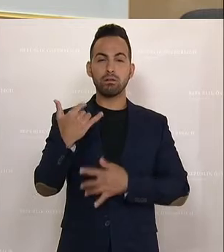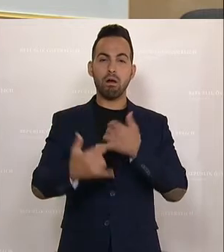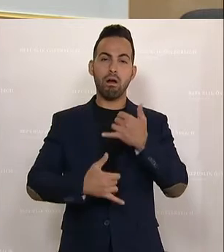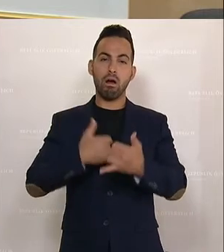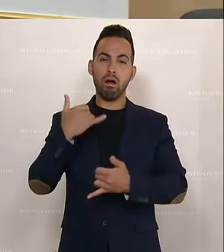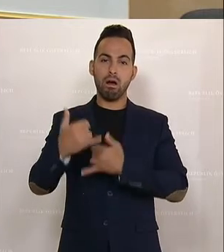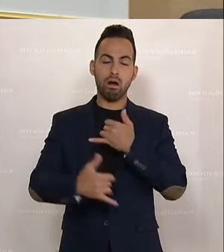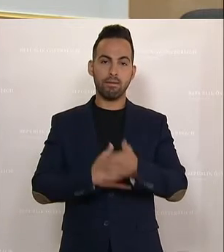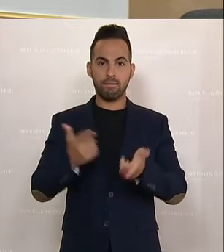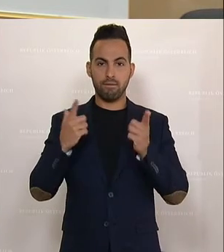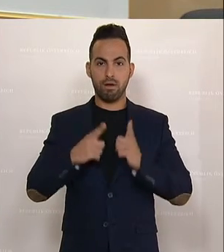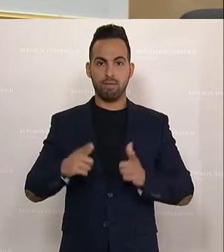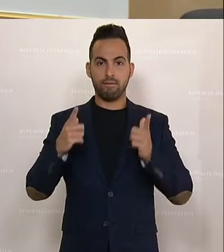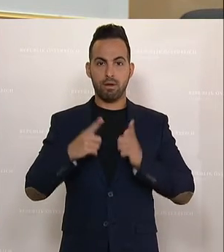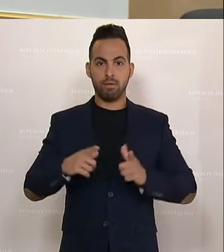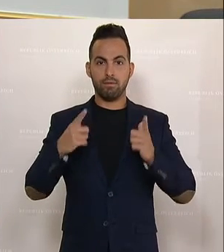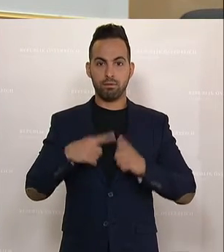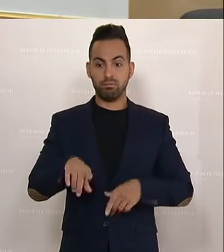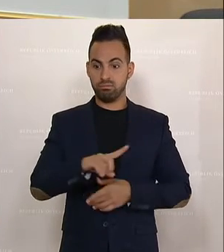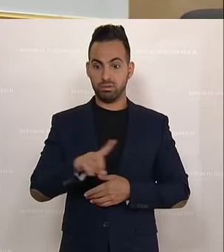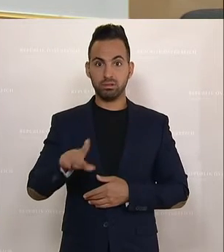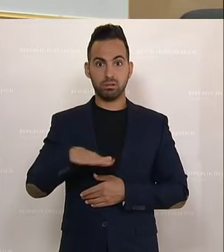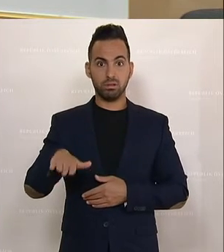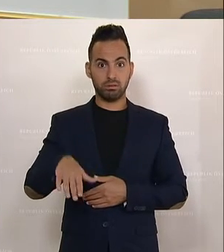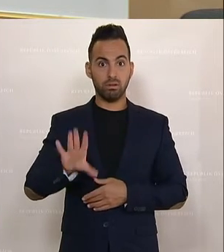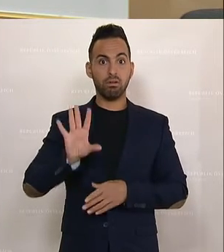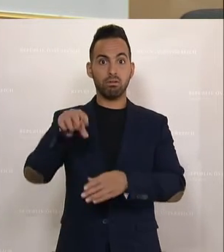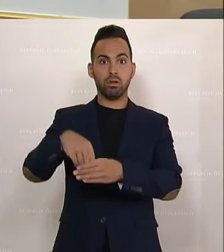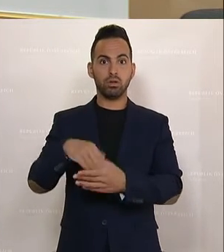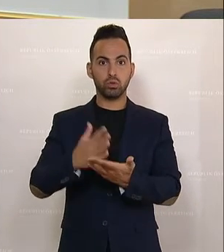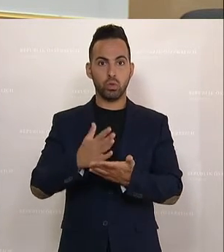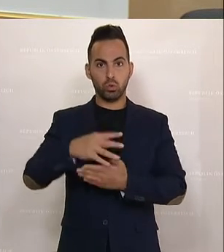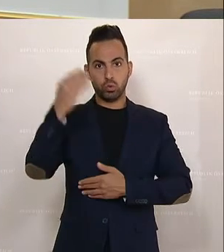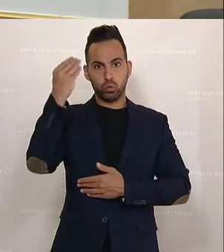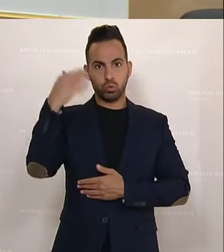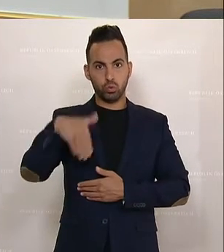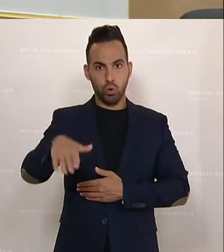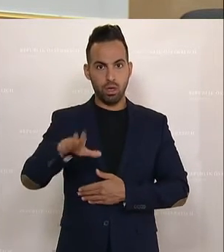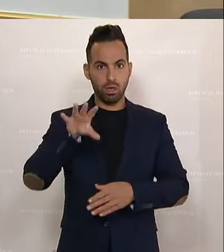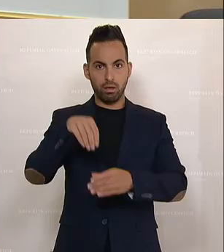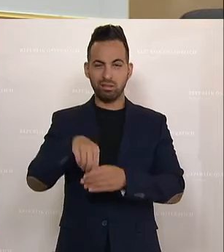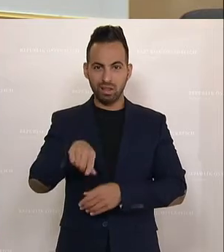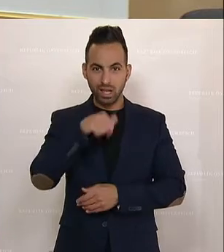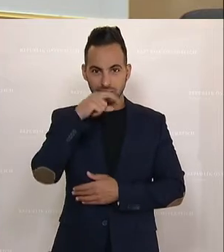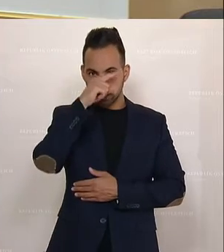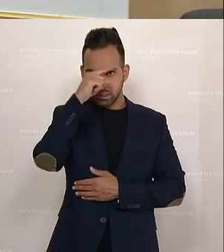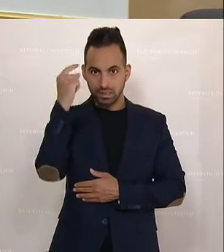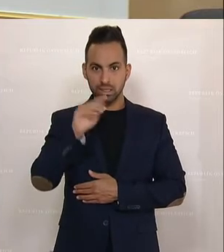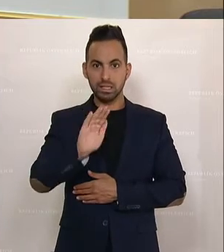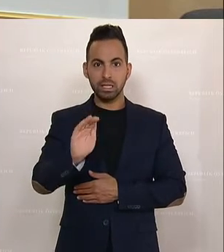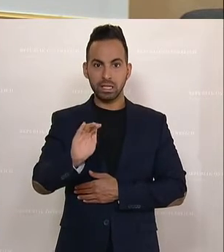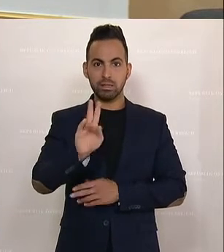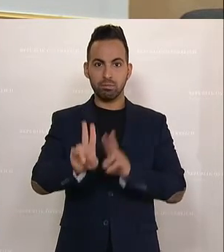jahrelang warten, teilweise bis die Kinder in die Schule kommen. Das ist nicht Sinn des Kinderbetreuungsgeldes, das gehört